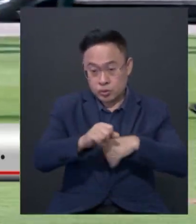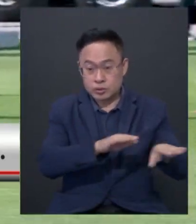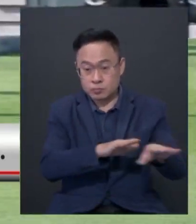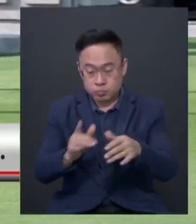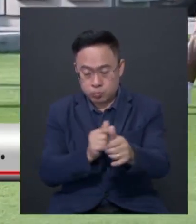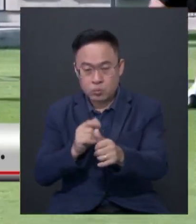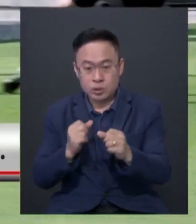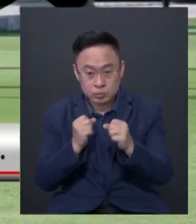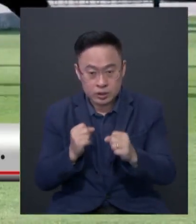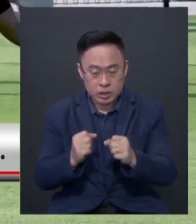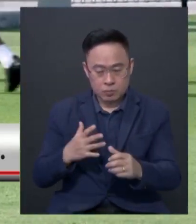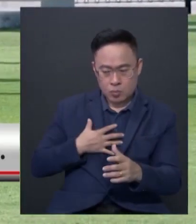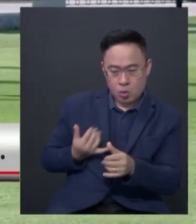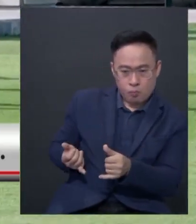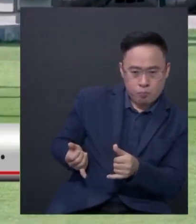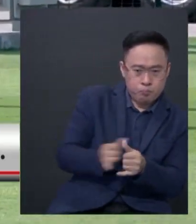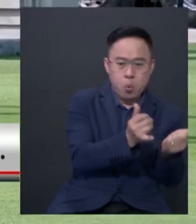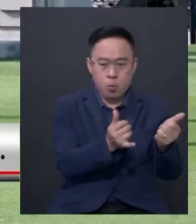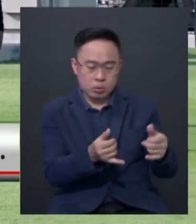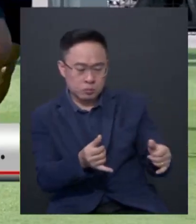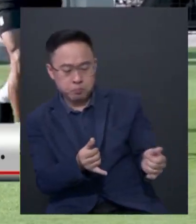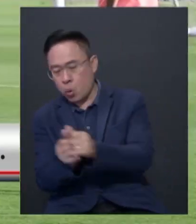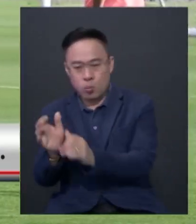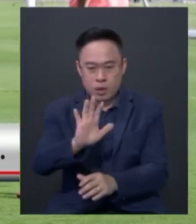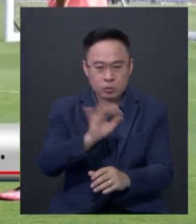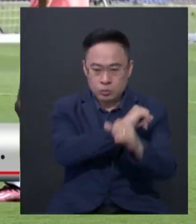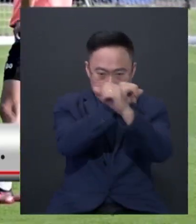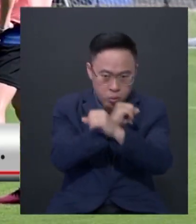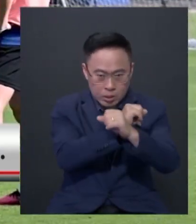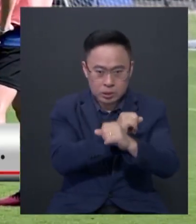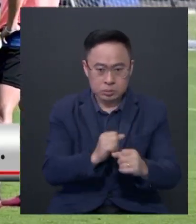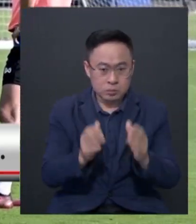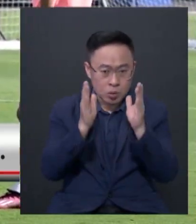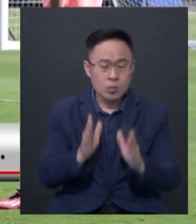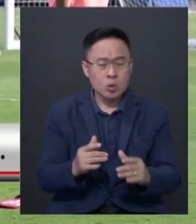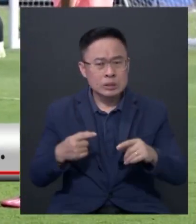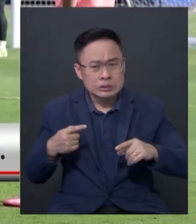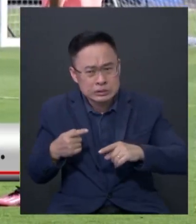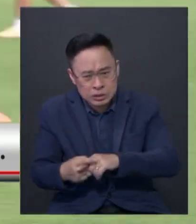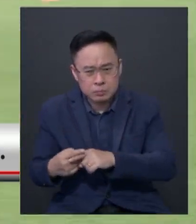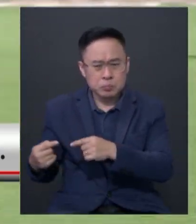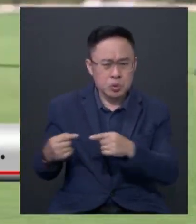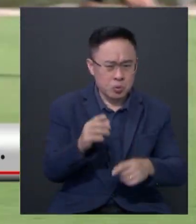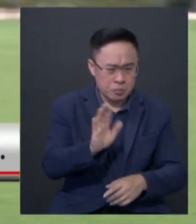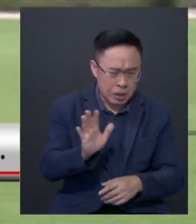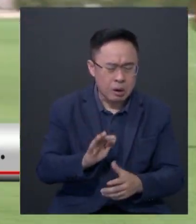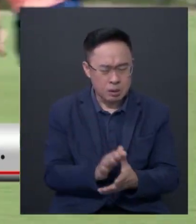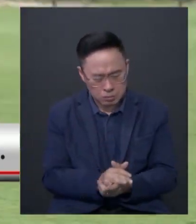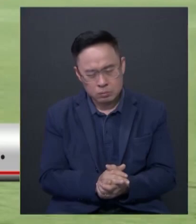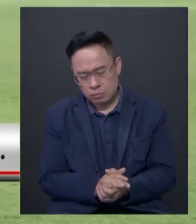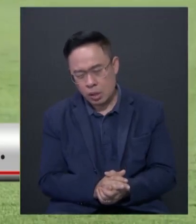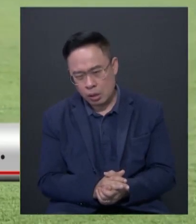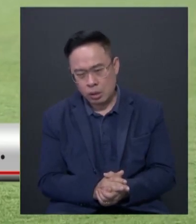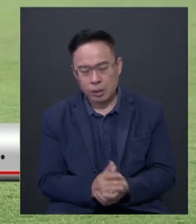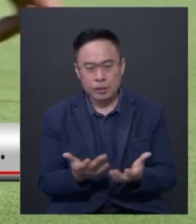างคนก็ต้องพยายามถนอมร่างกายนะเพราะว่ามันมีหลายคนที่ไม่สามารถลงสนามได้อย่างต่อเนื่องซึ่งน่าเสียดายสำหรับที